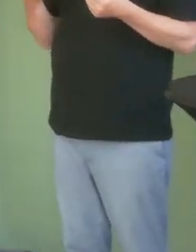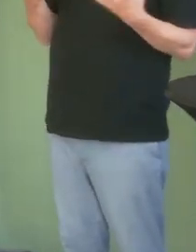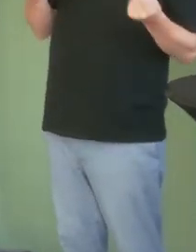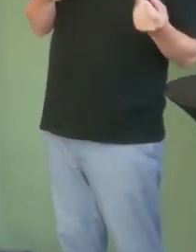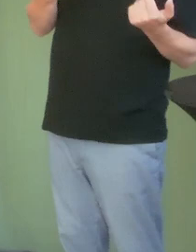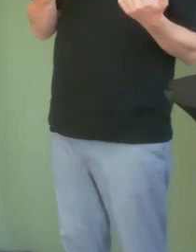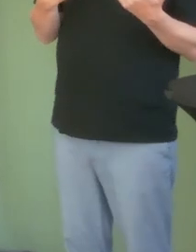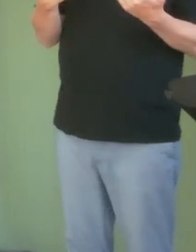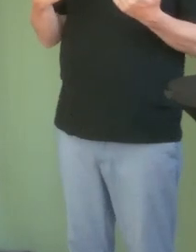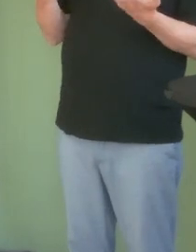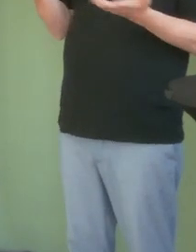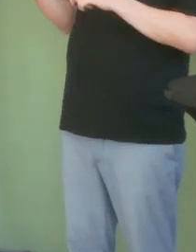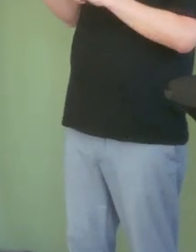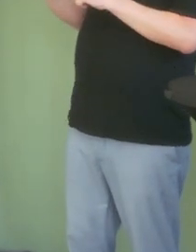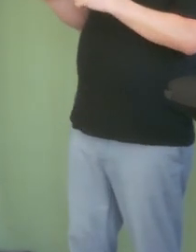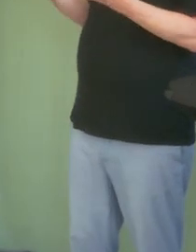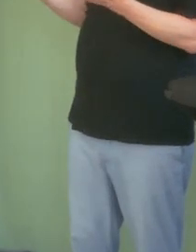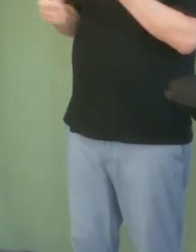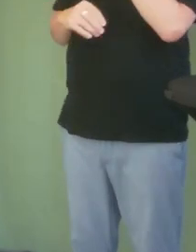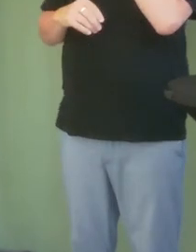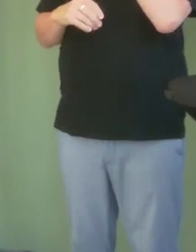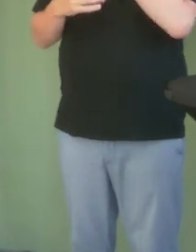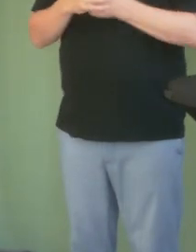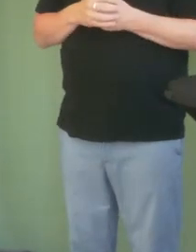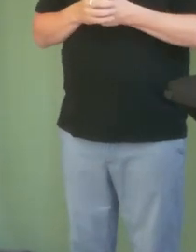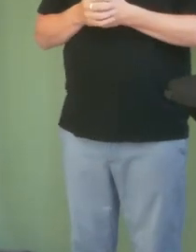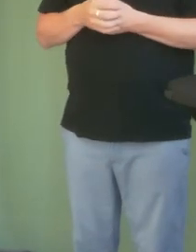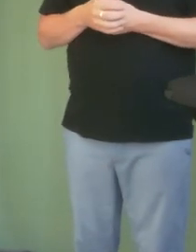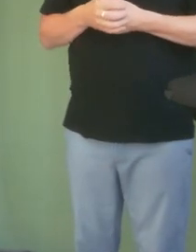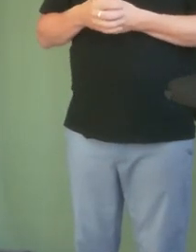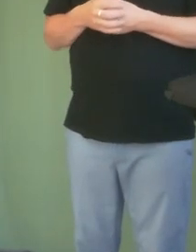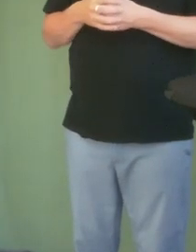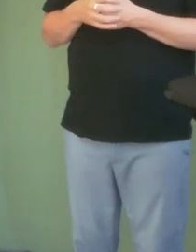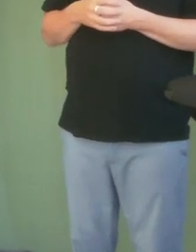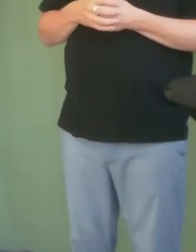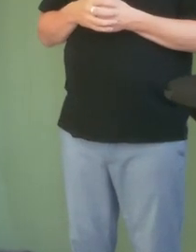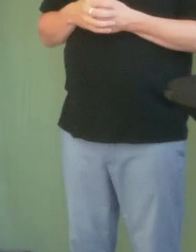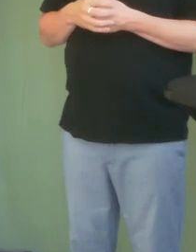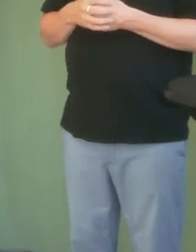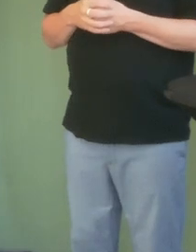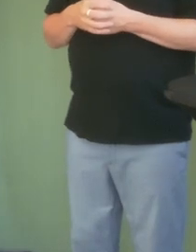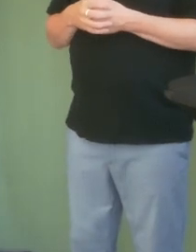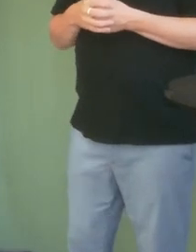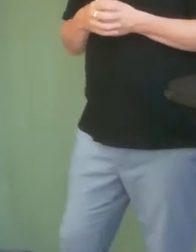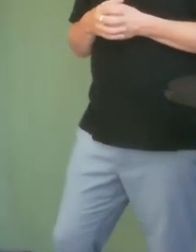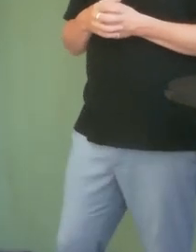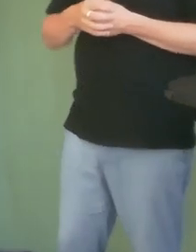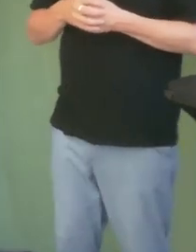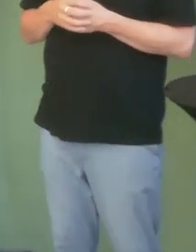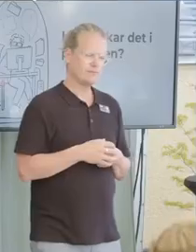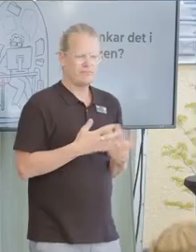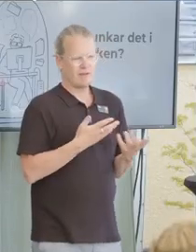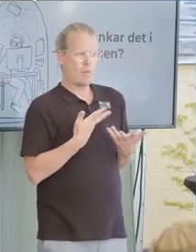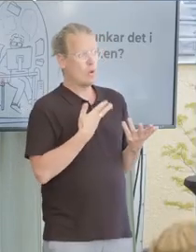med att kunna jobba med den här typen av material och liksom vad ger det dig som forskare att kunna jobba med den här metoden av materialen? Ja,